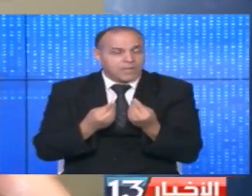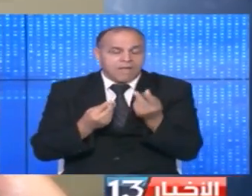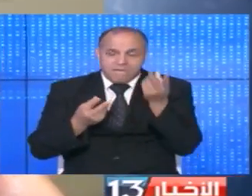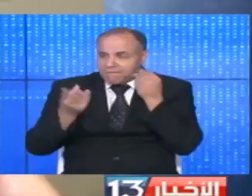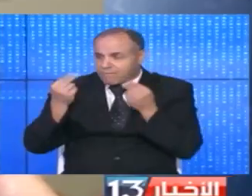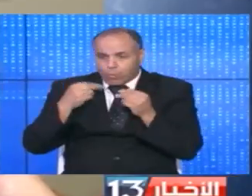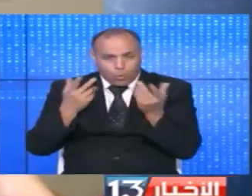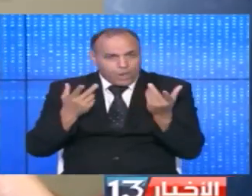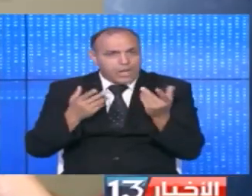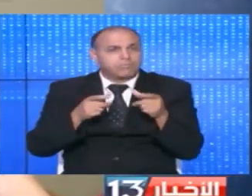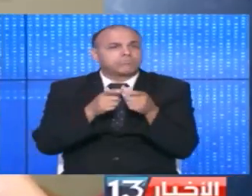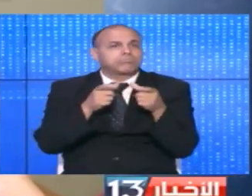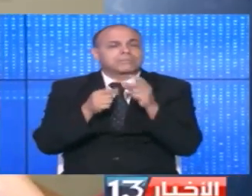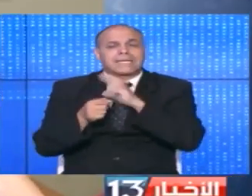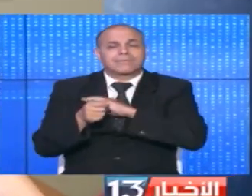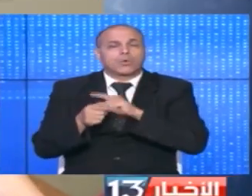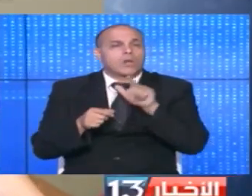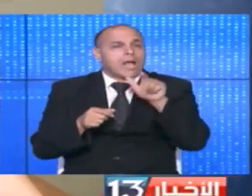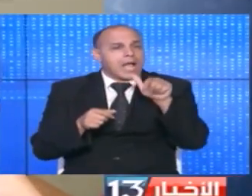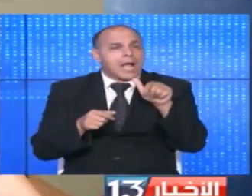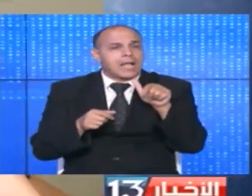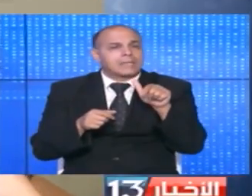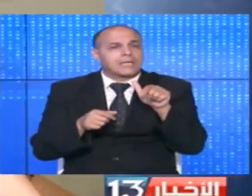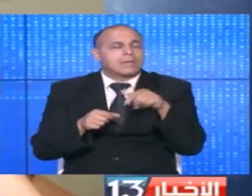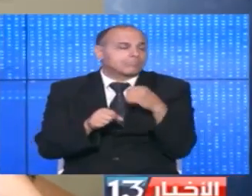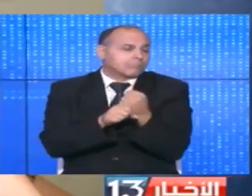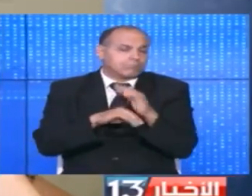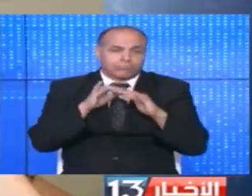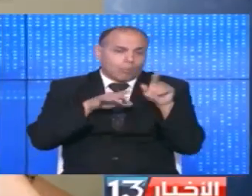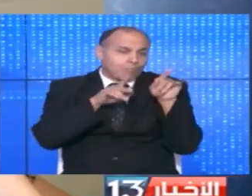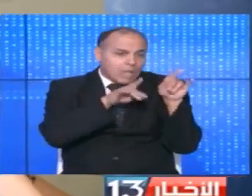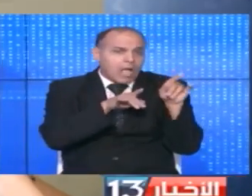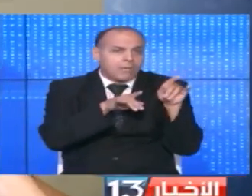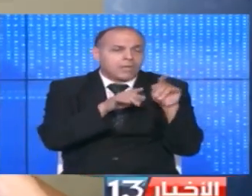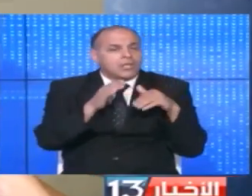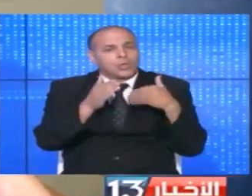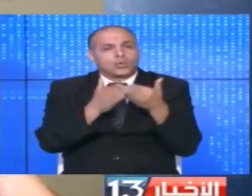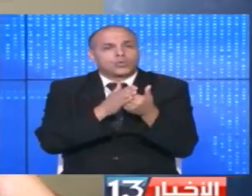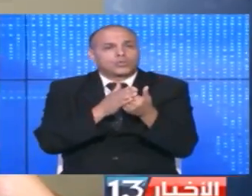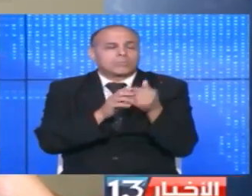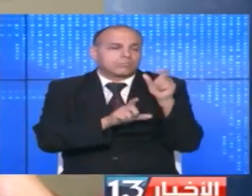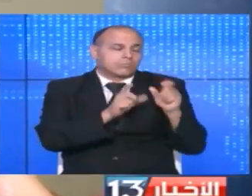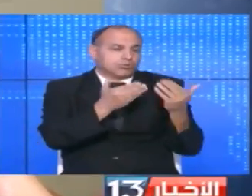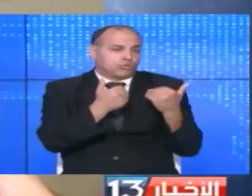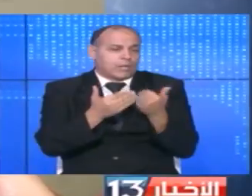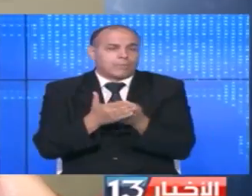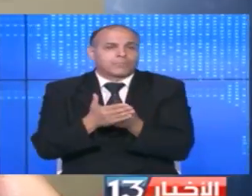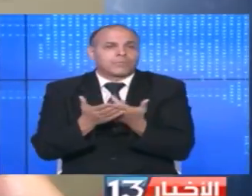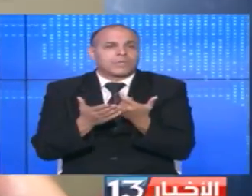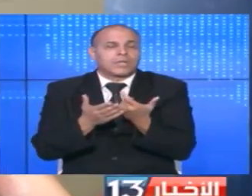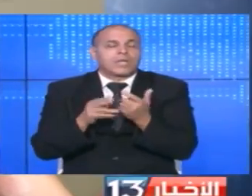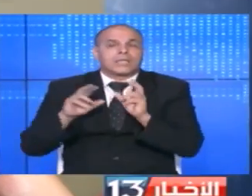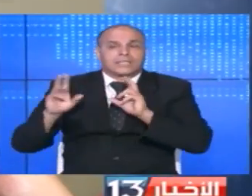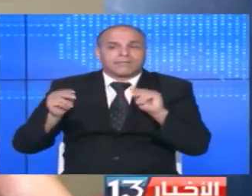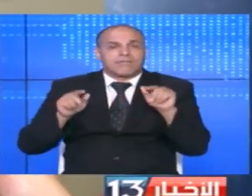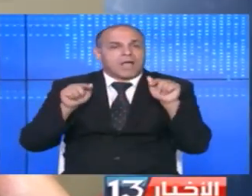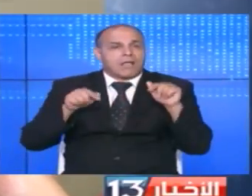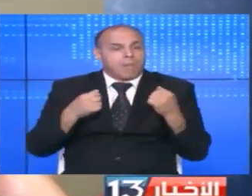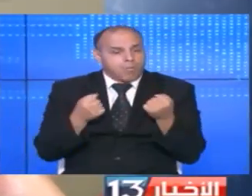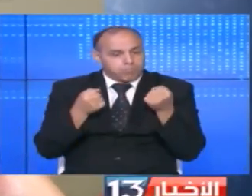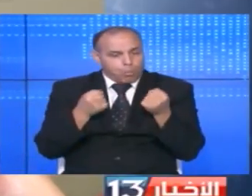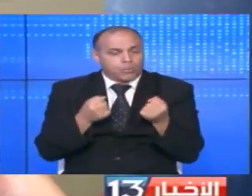اني مؤسسات التامين يكون عندها المنتجات الضروريه توصل الحره في متاحه ولكن كيف كيف تكون عندها القدره